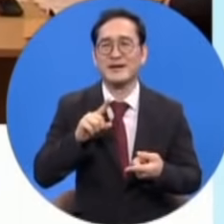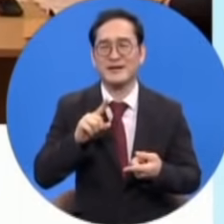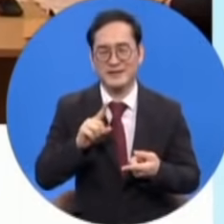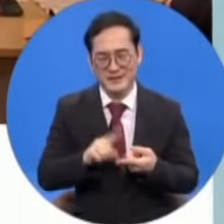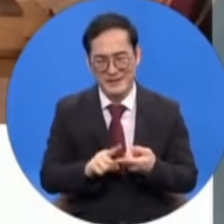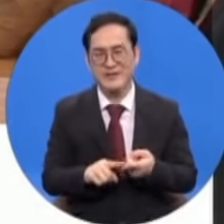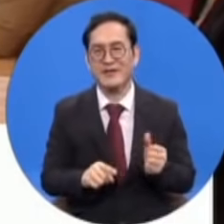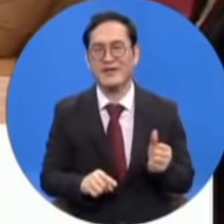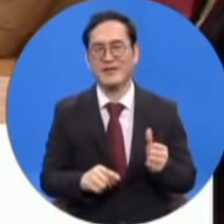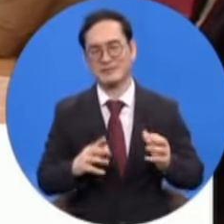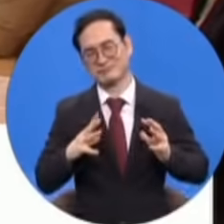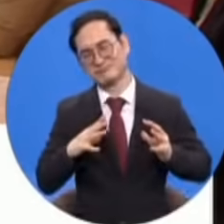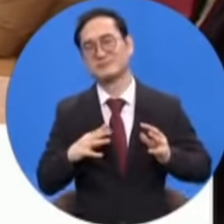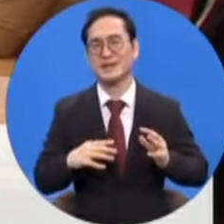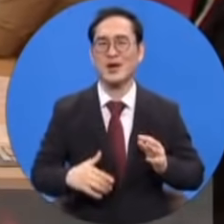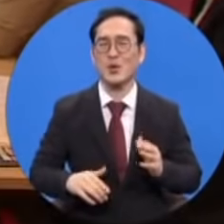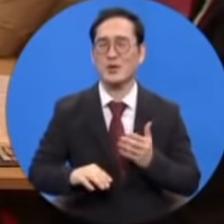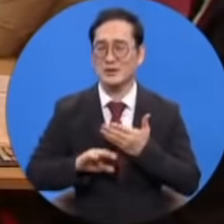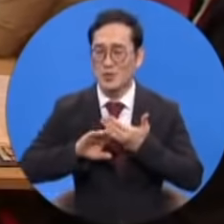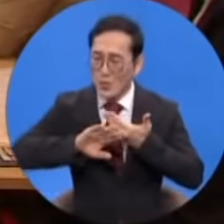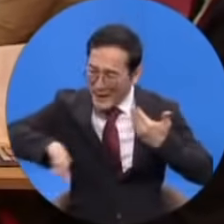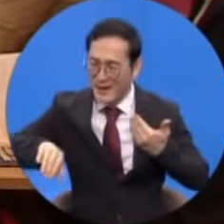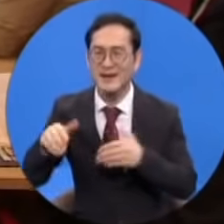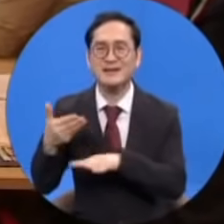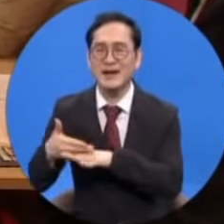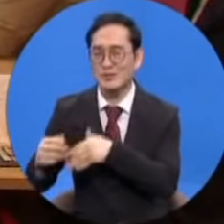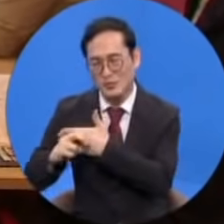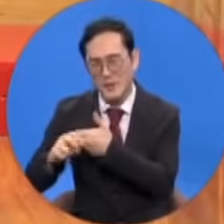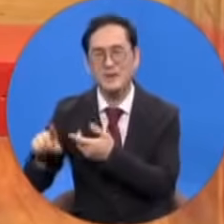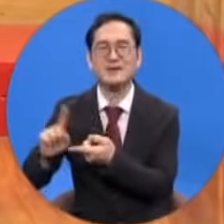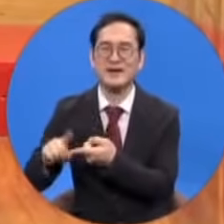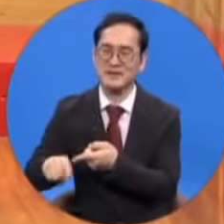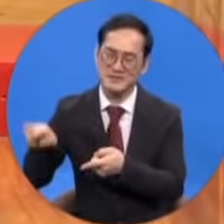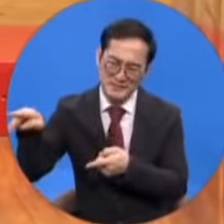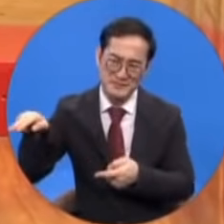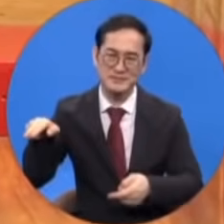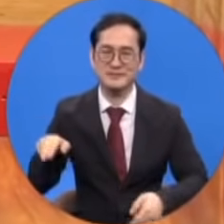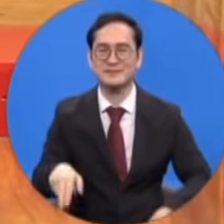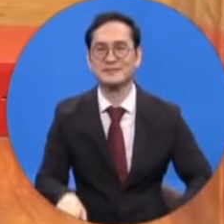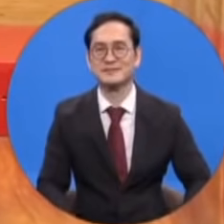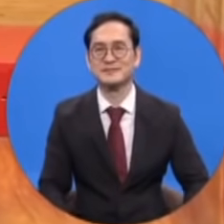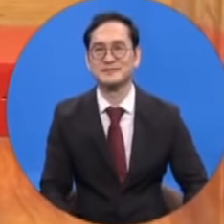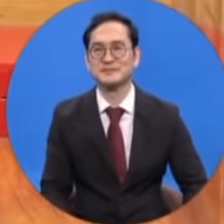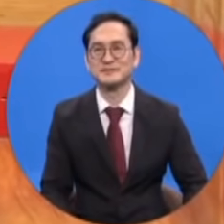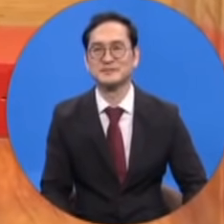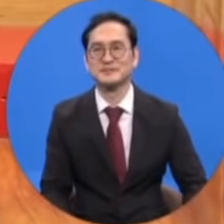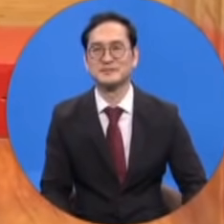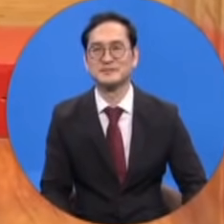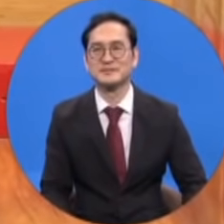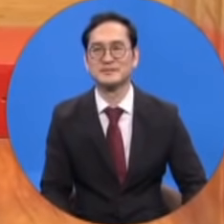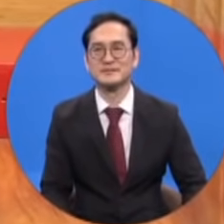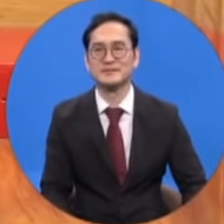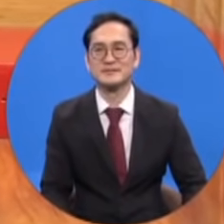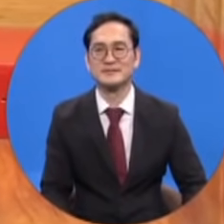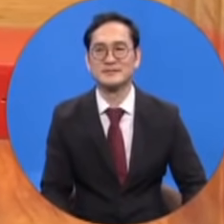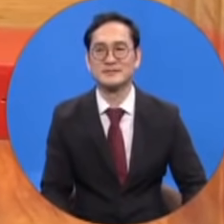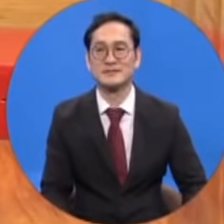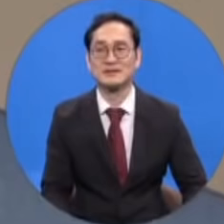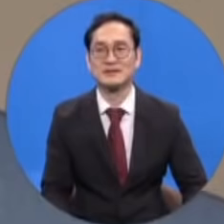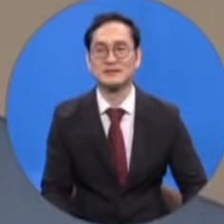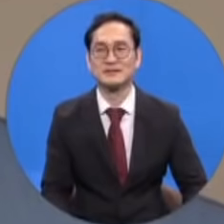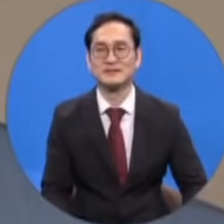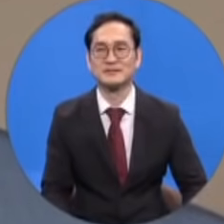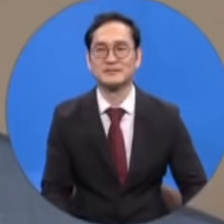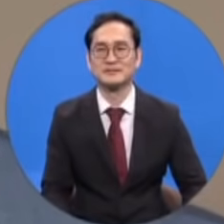위해서 이제 최근에 그 이 대장정 사업에 대한 정의가 너무 이 바뀌어서 제가 그래서 여쭤보니 거에요 아니